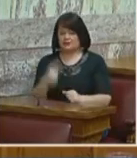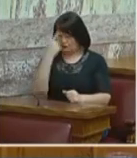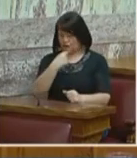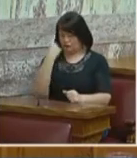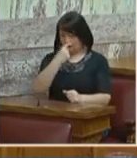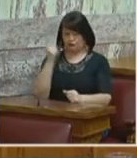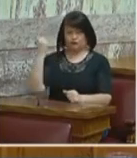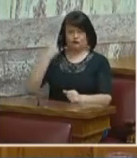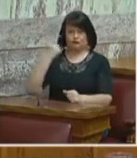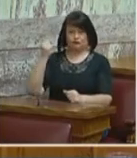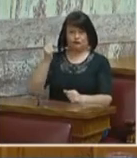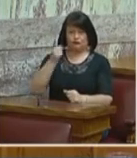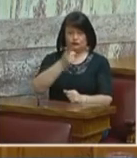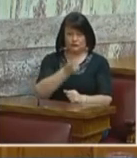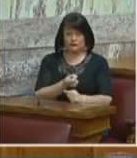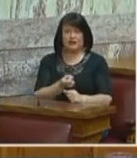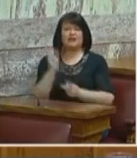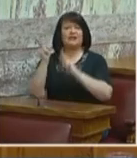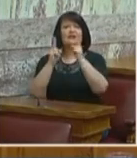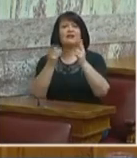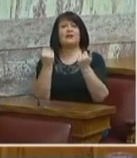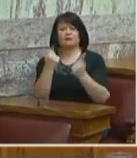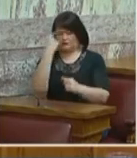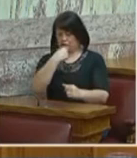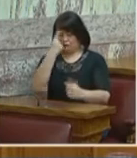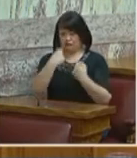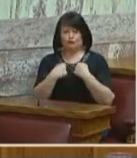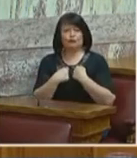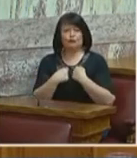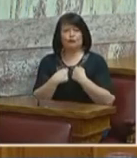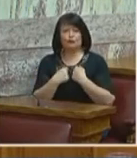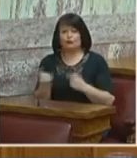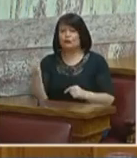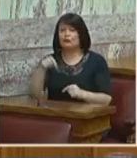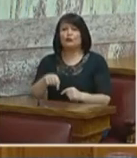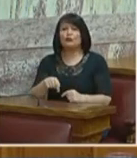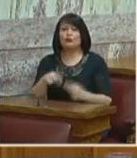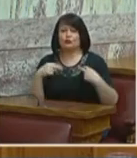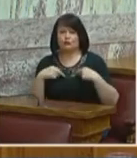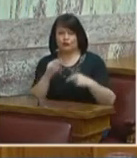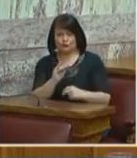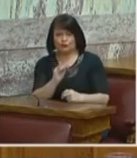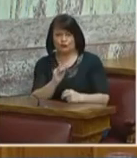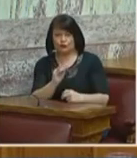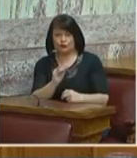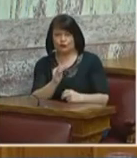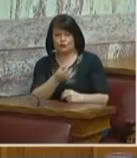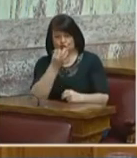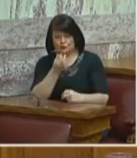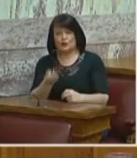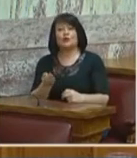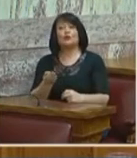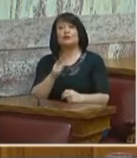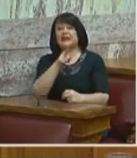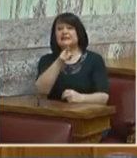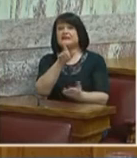χωρίς διατυπωμένες κατηγορίες σε εμάς. Ήρθατε τώρα, κύριε Υπουργέ, σας ενημερώνω, θα σας προτείνω ως